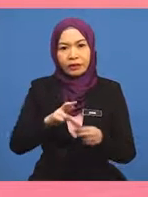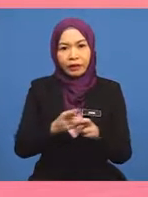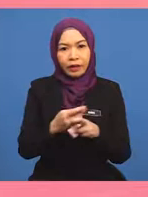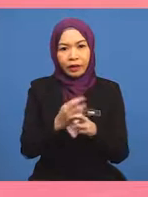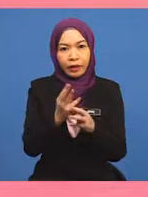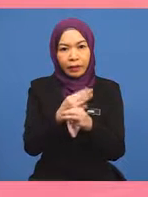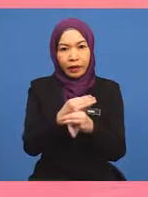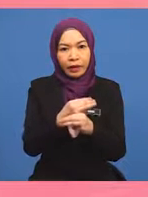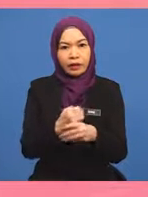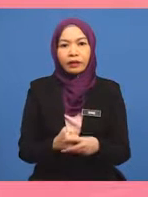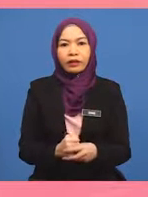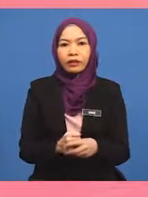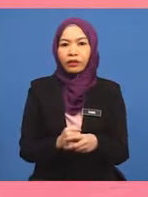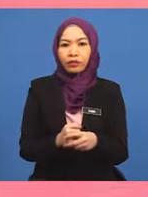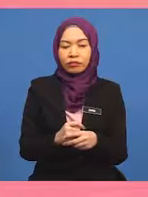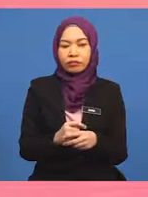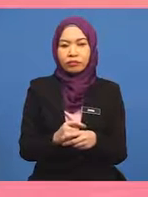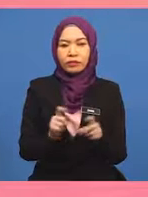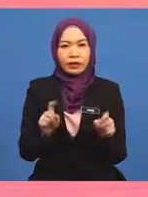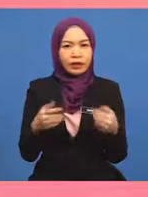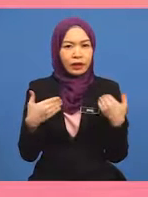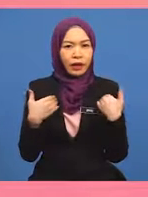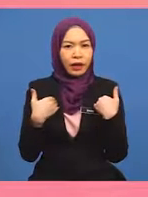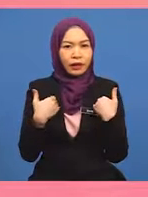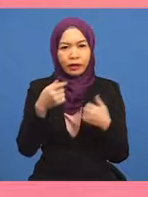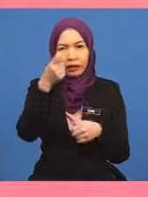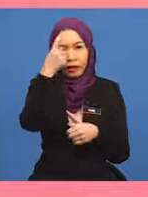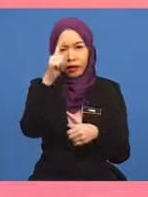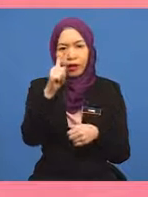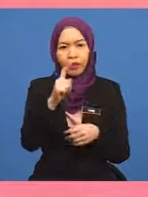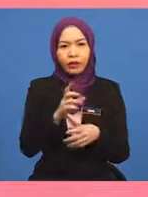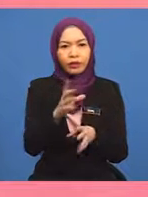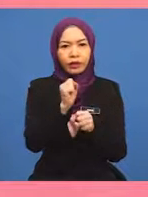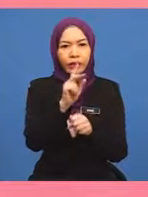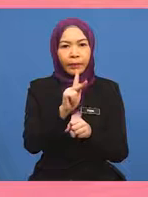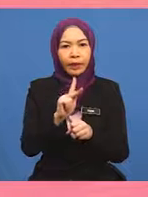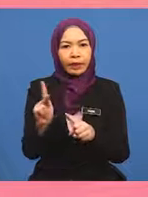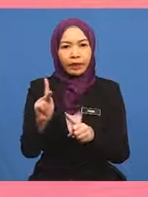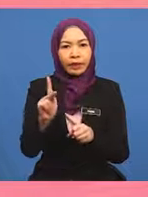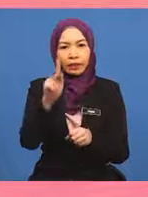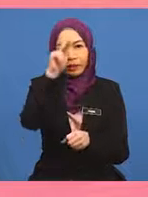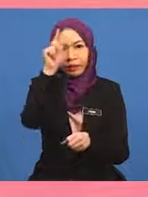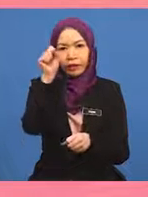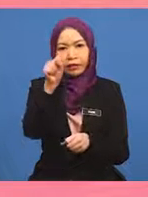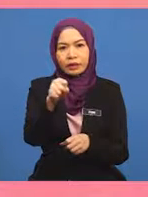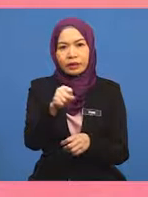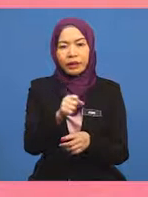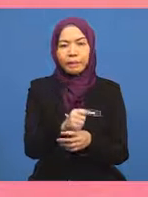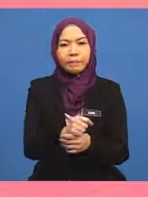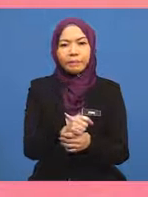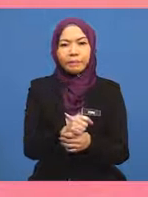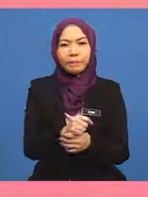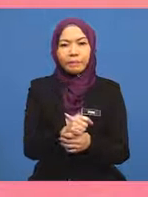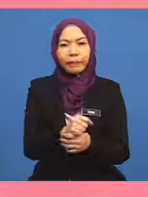sistematik diperlukan. Untuk merangsang konsep, ia dilakukan secara